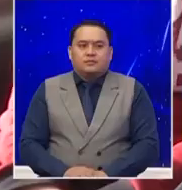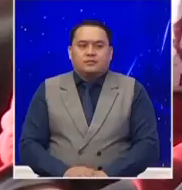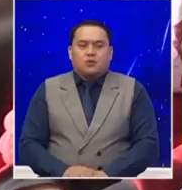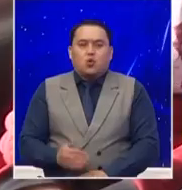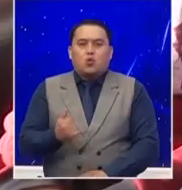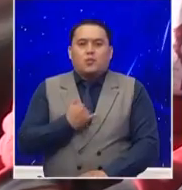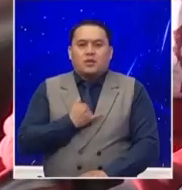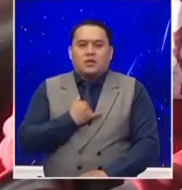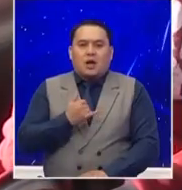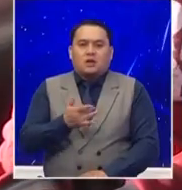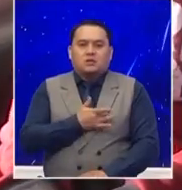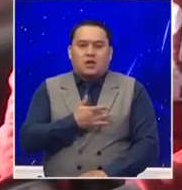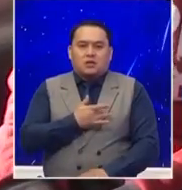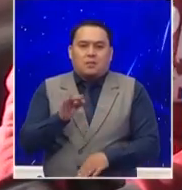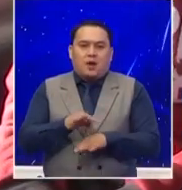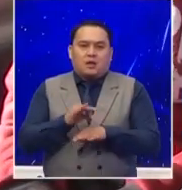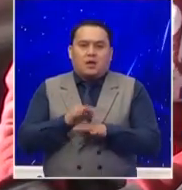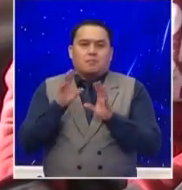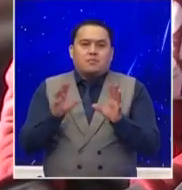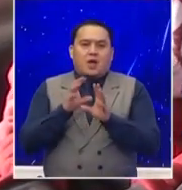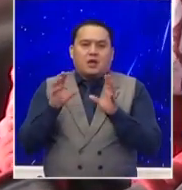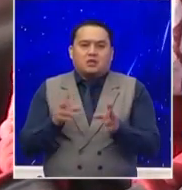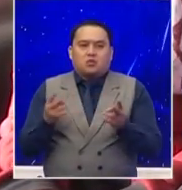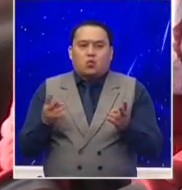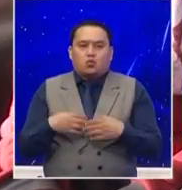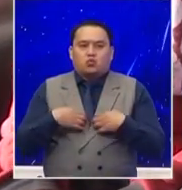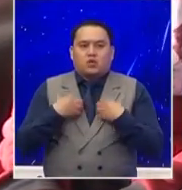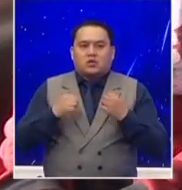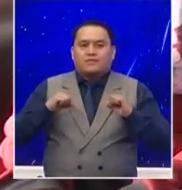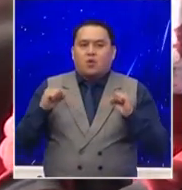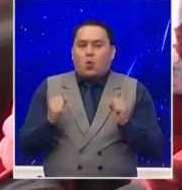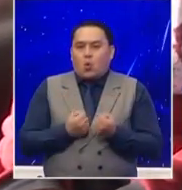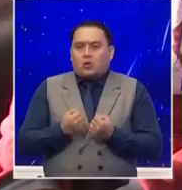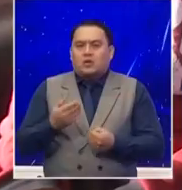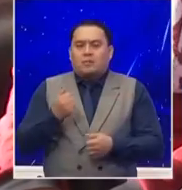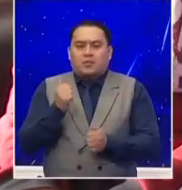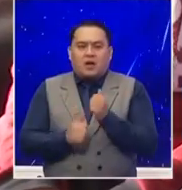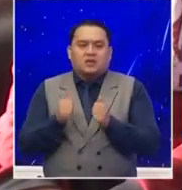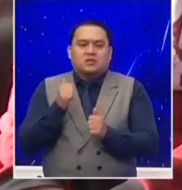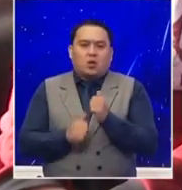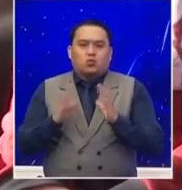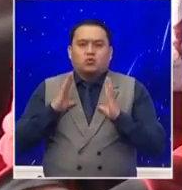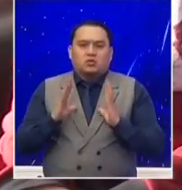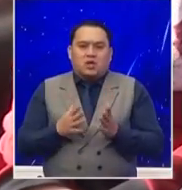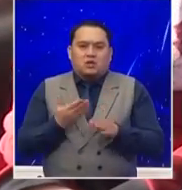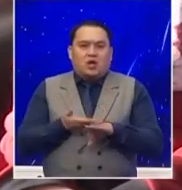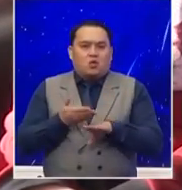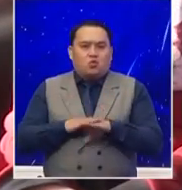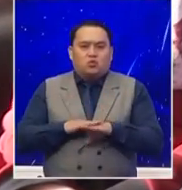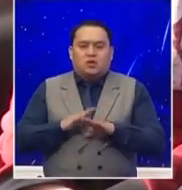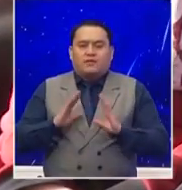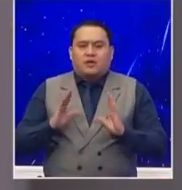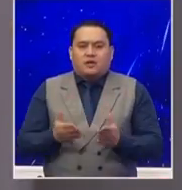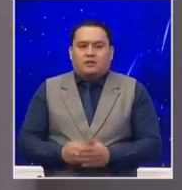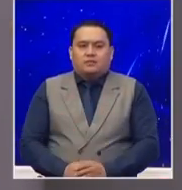У меня больное сердце, поэтому нужно беречься. Но из-за ужасного холода я постоянно болею. Мы устали жить в таких